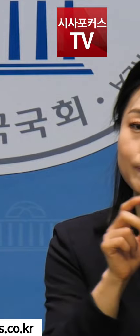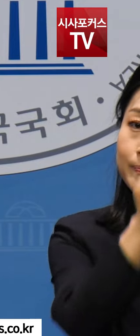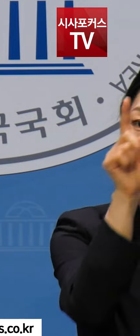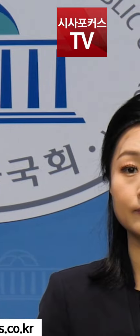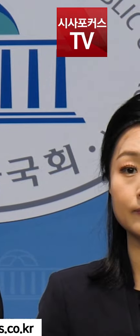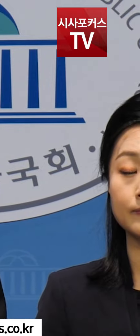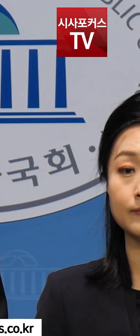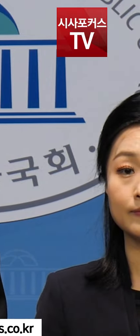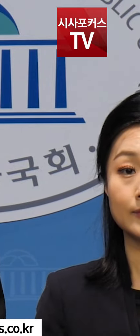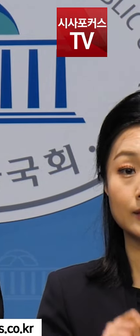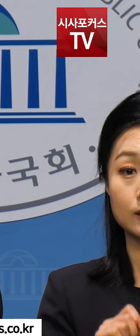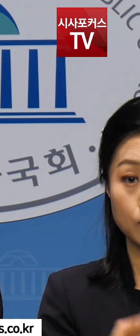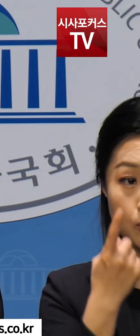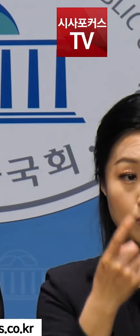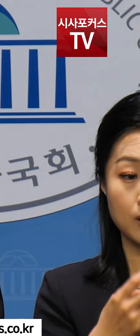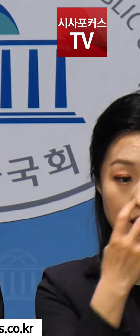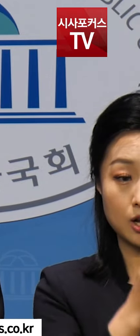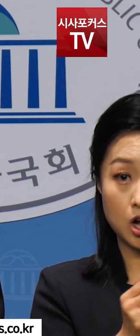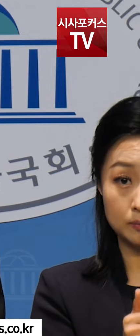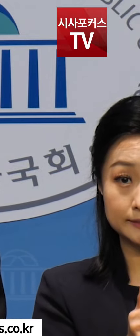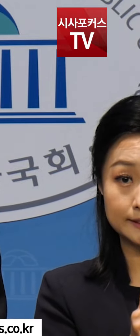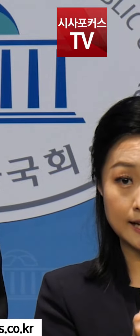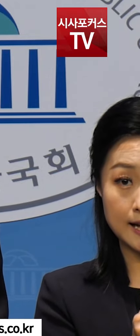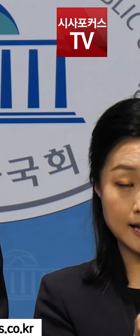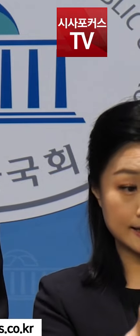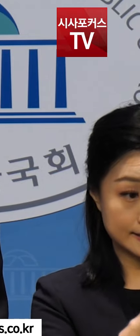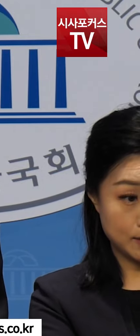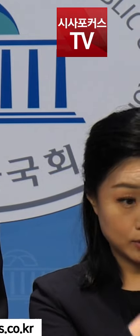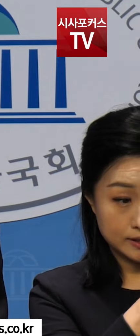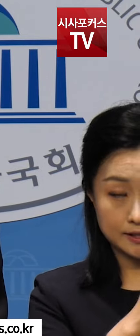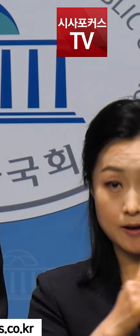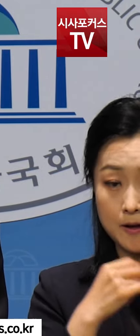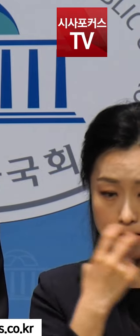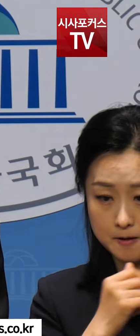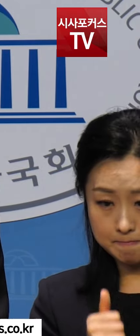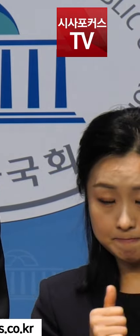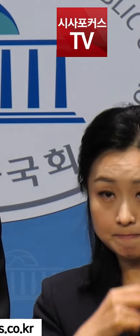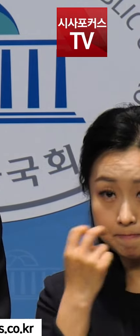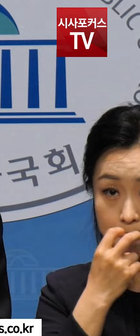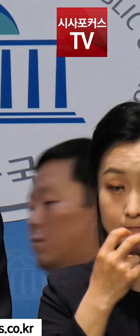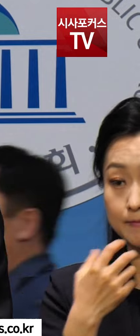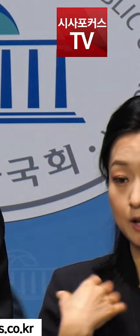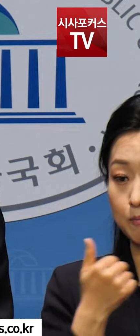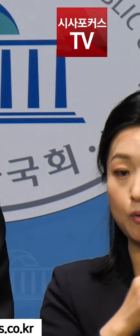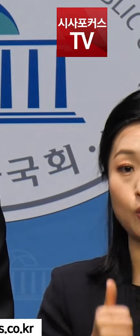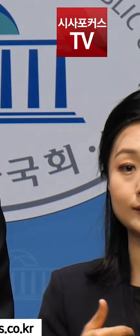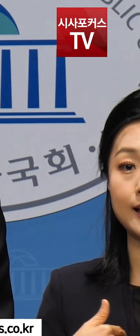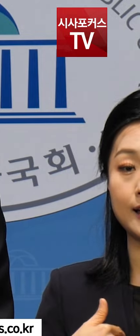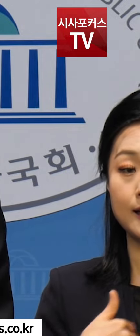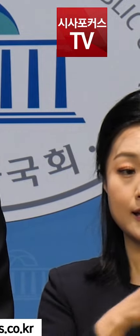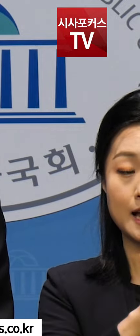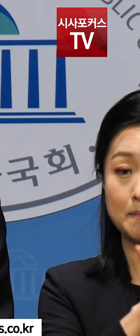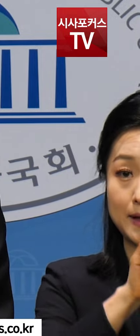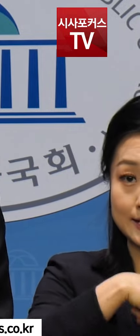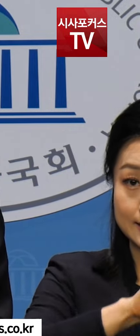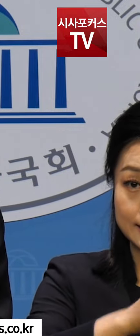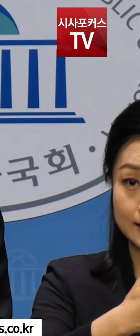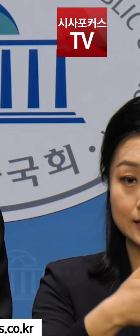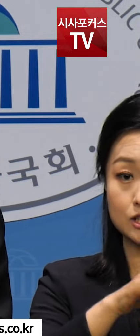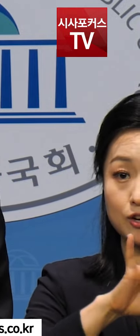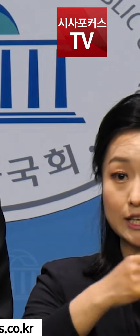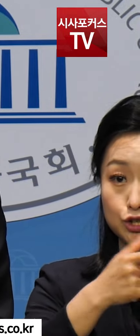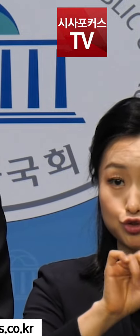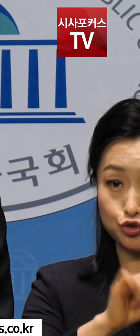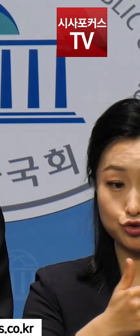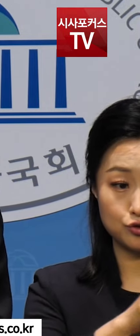말입니까? 이에 우리 검사를 검사하는 변호사 모임에서는 강백신, 엄유준 등 정치검찰이